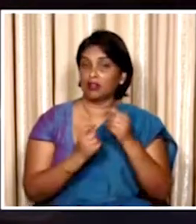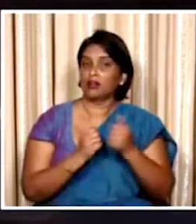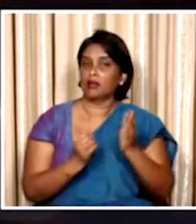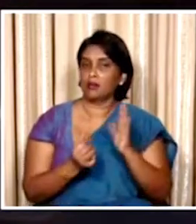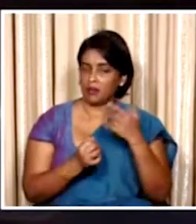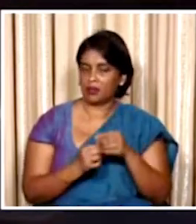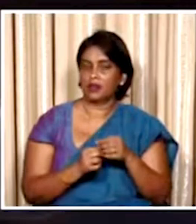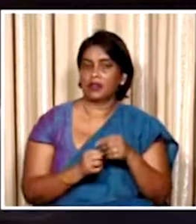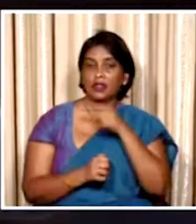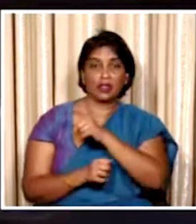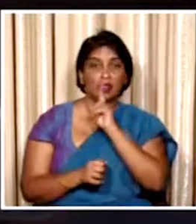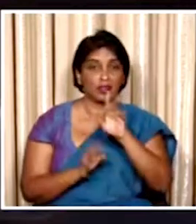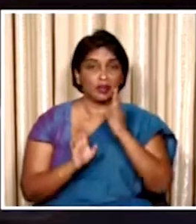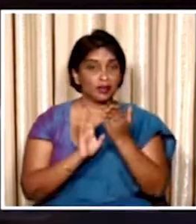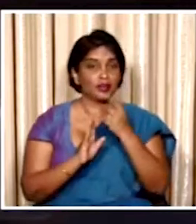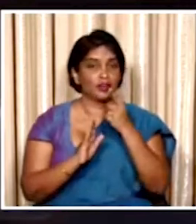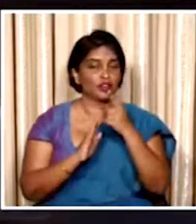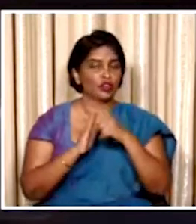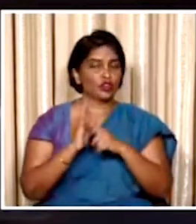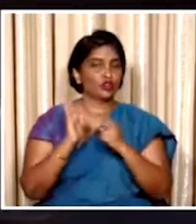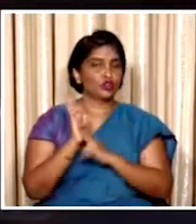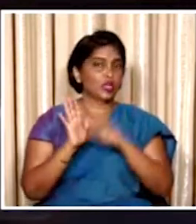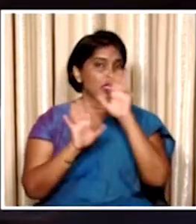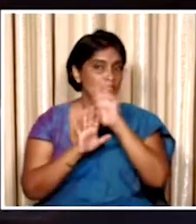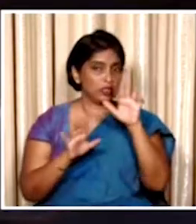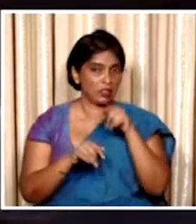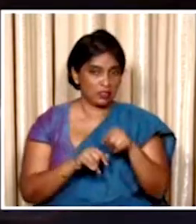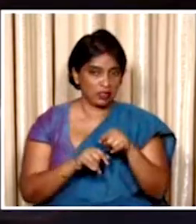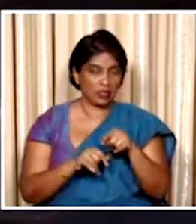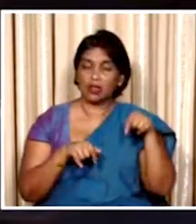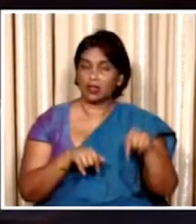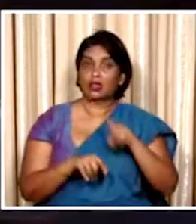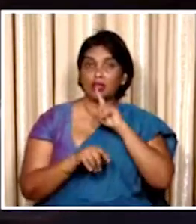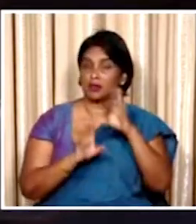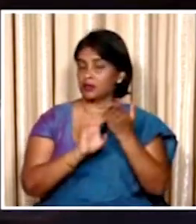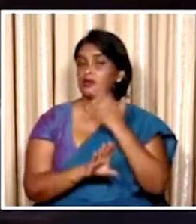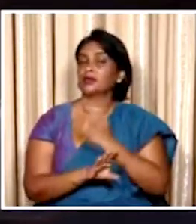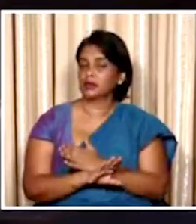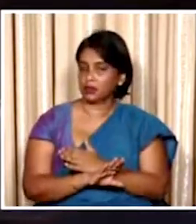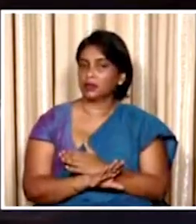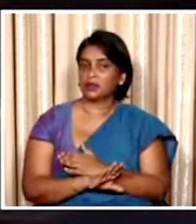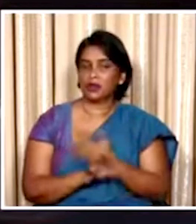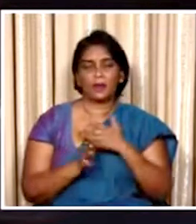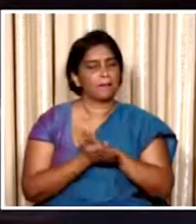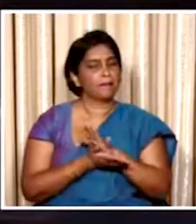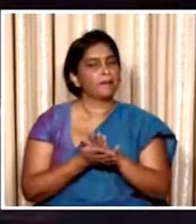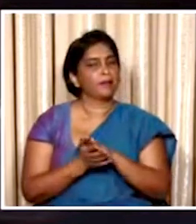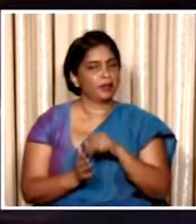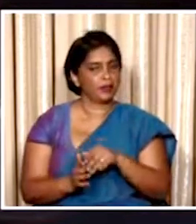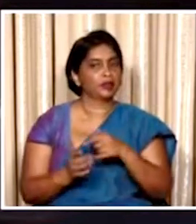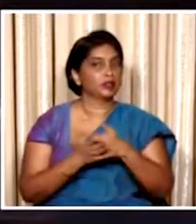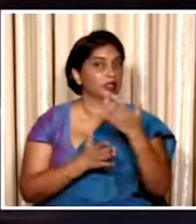තින්නේ මෙතුමා මේ ජූනි මාසේ 19 වෙනිදා මෙතන කතා කරන්න කලින්. ඒ නිසා හරි පැහැදිලි